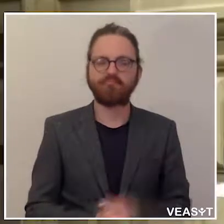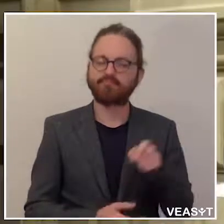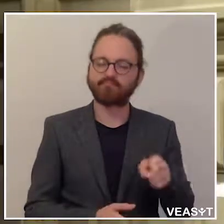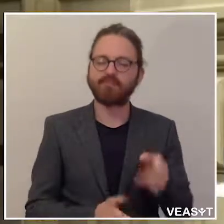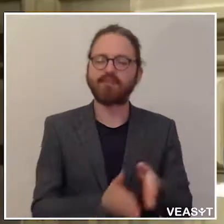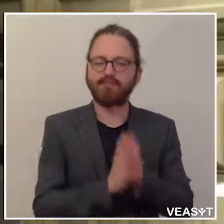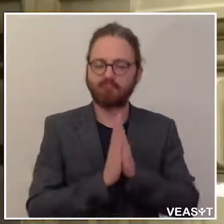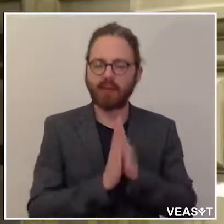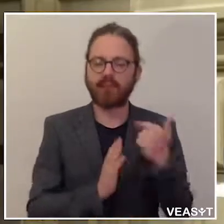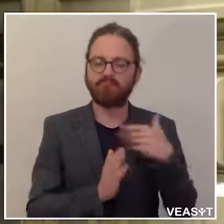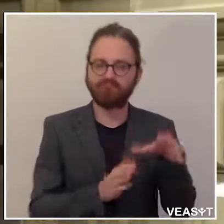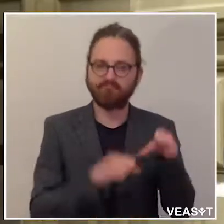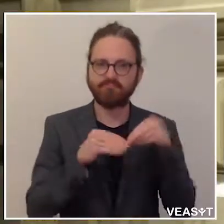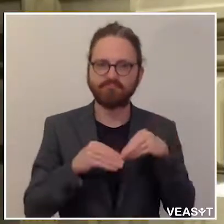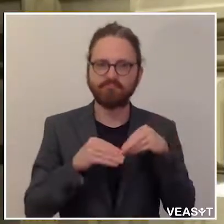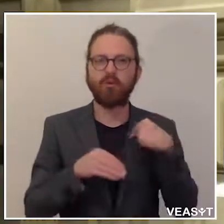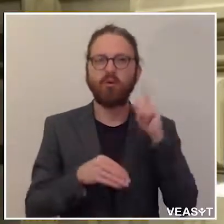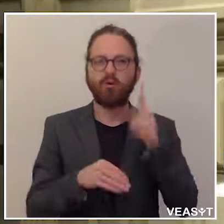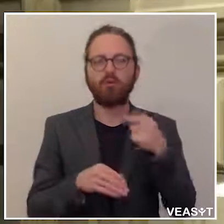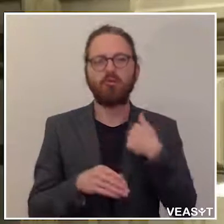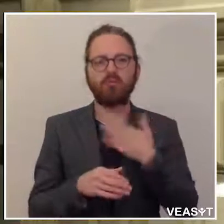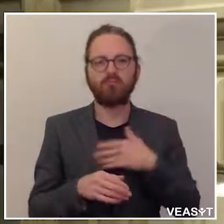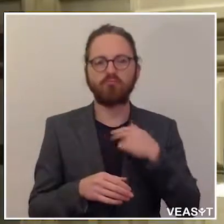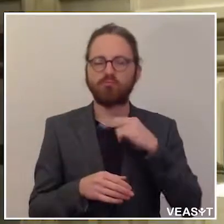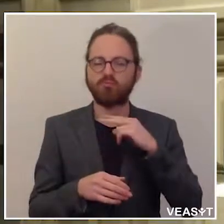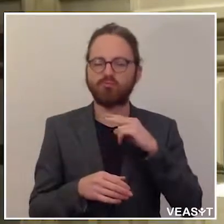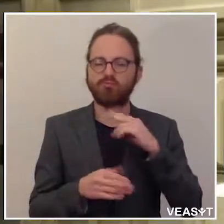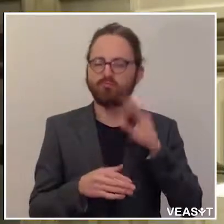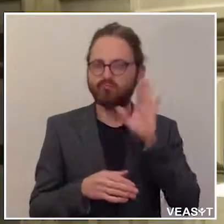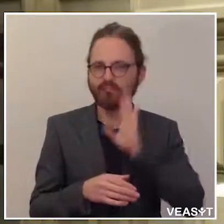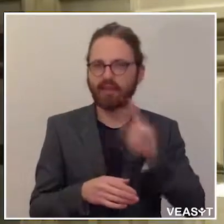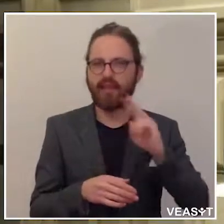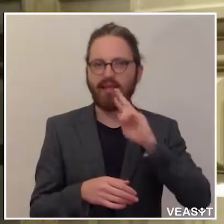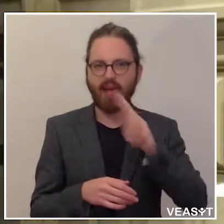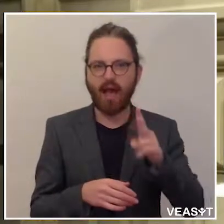pgt sapete nei media o un lettore mp3